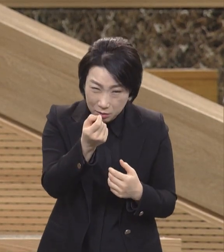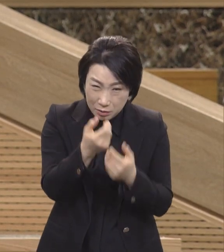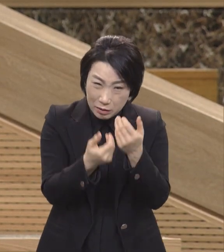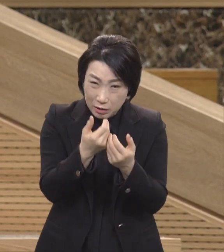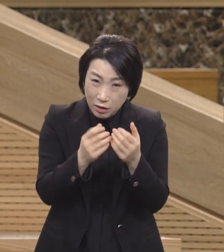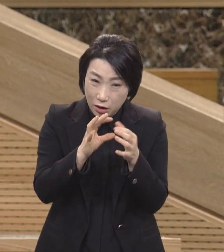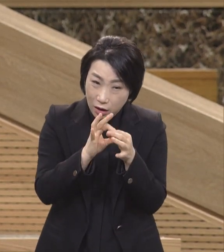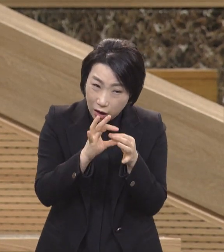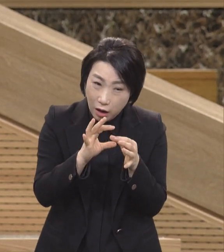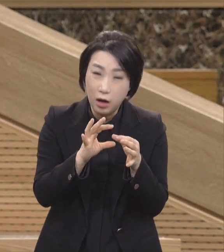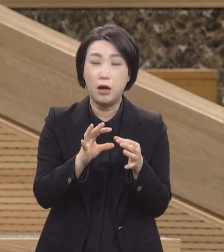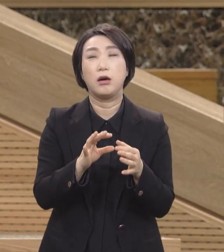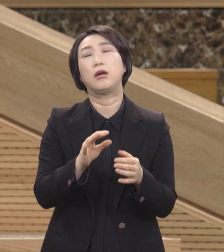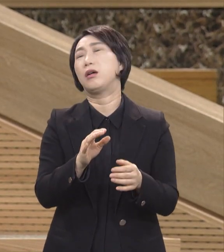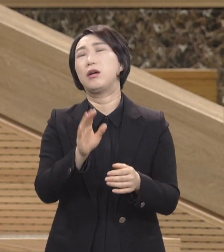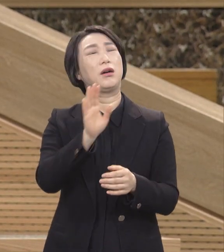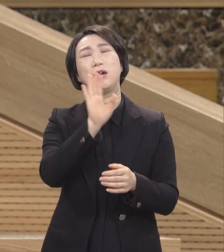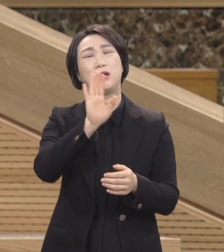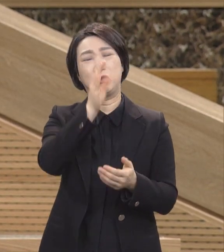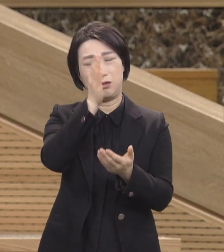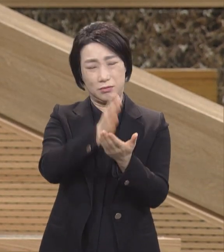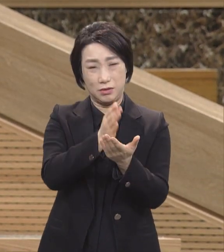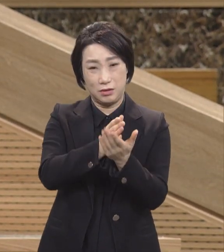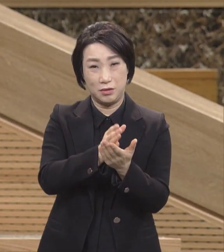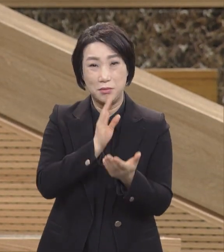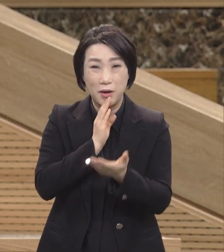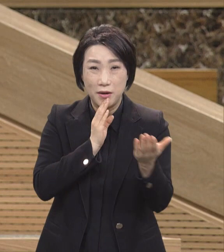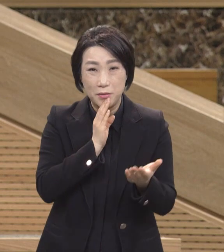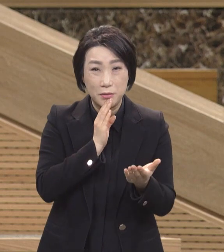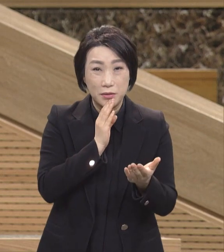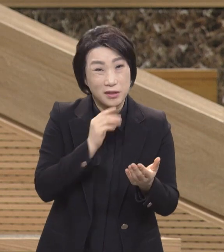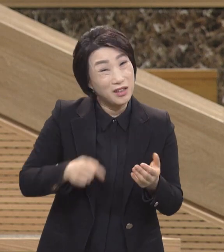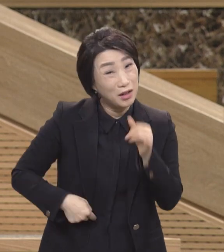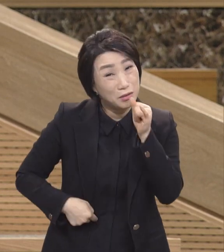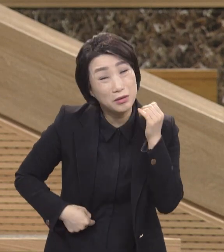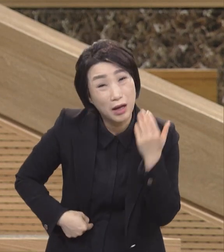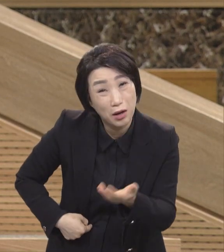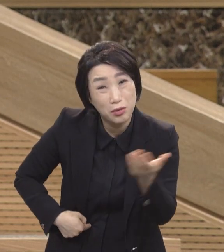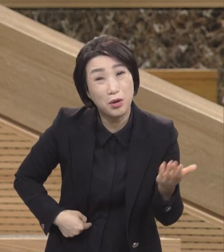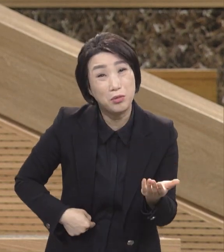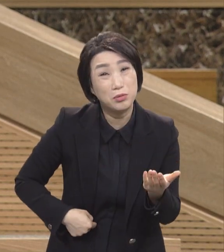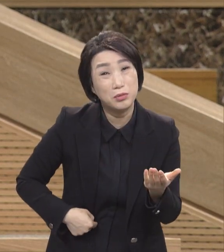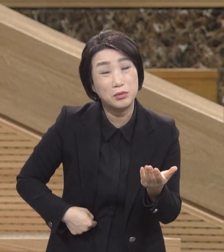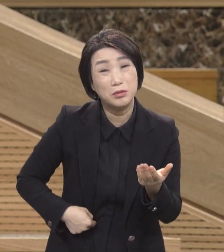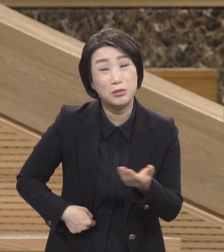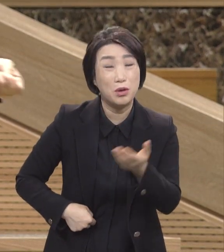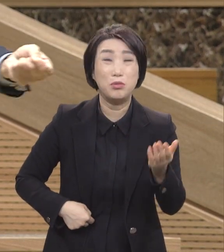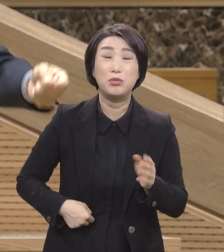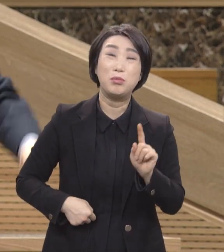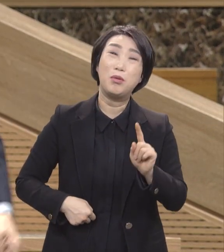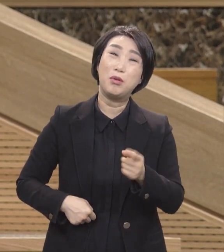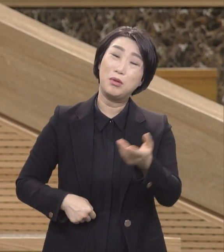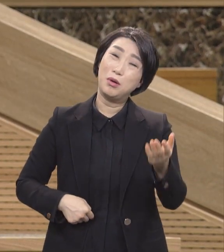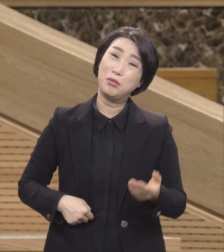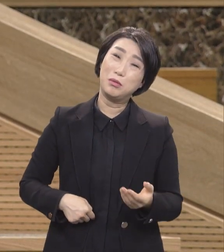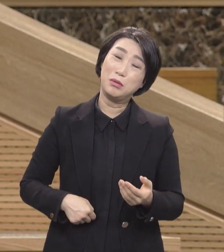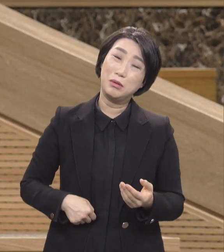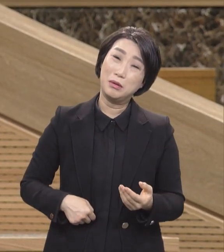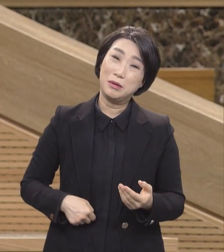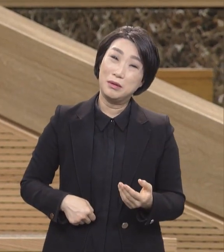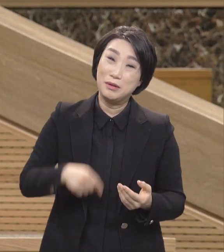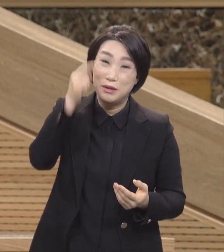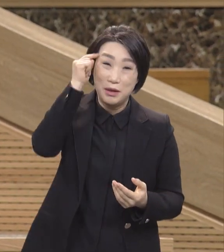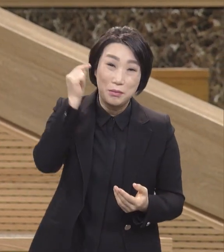토록만큼도 잘못할 수가 있는 양심이 어느 속에서 어느 곳에 있겠나 판단 한번